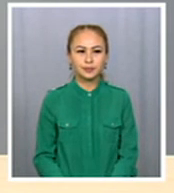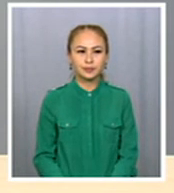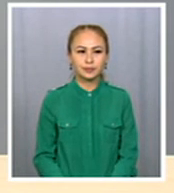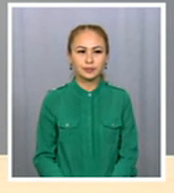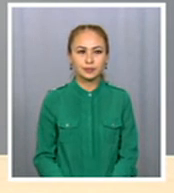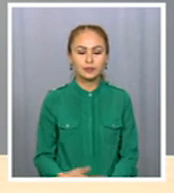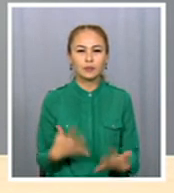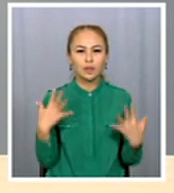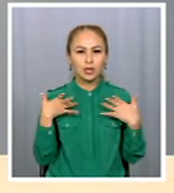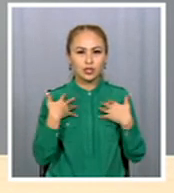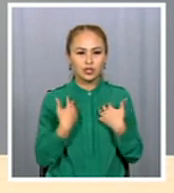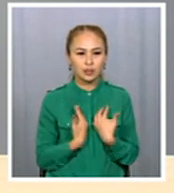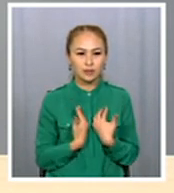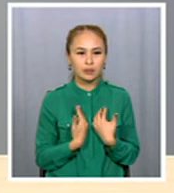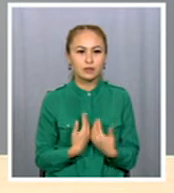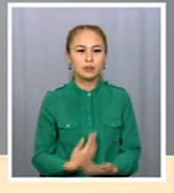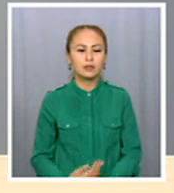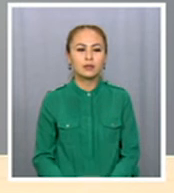Разочаровался.